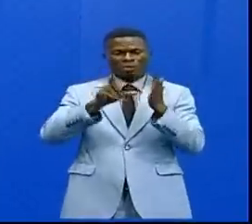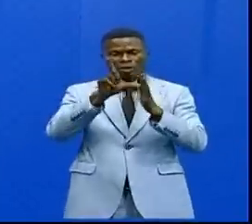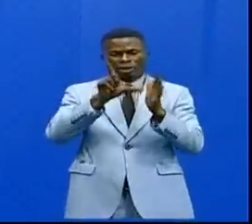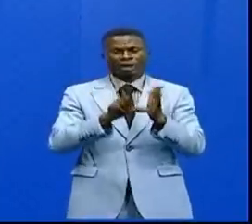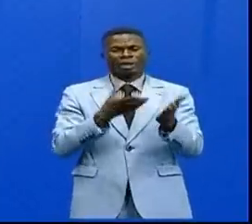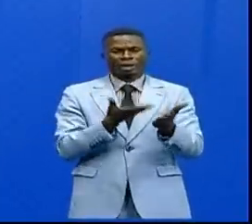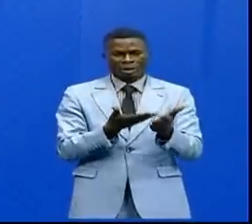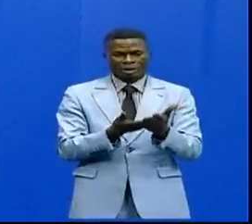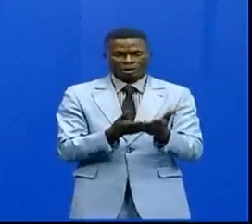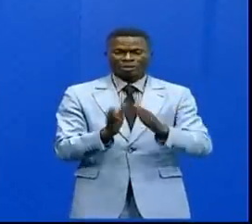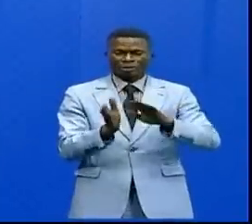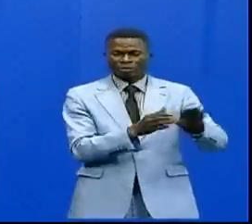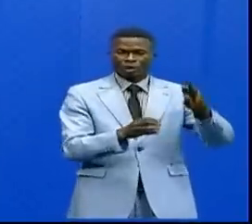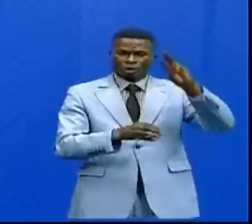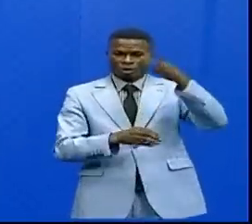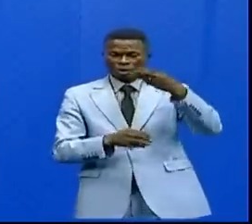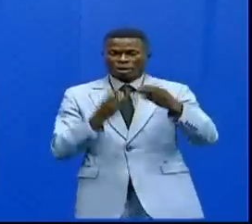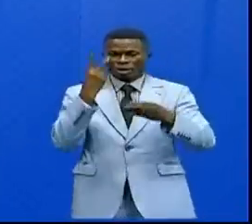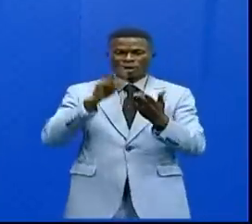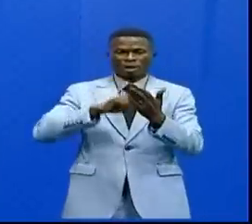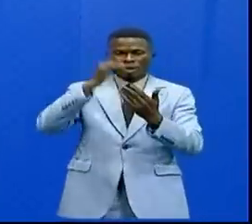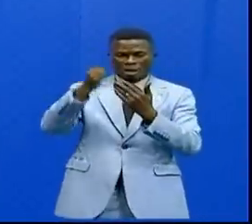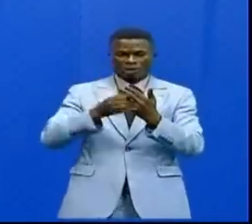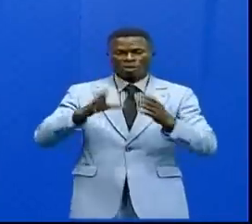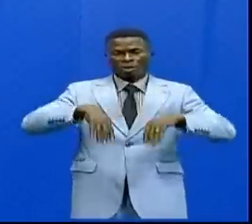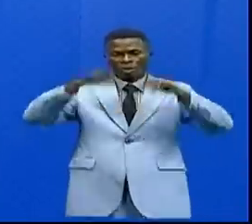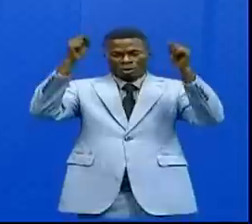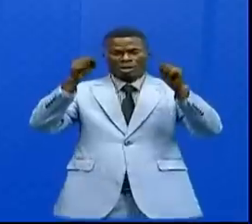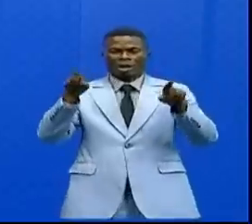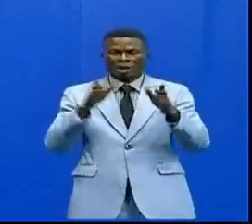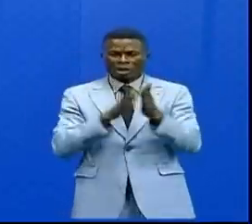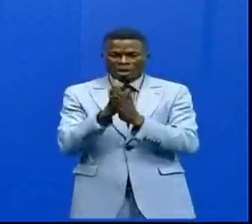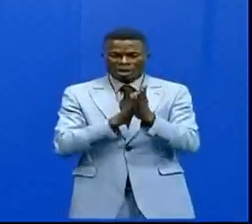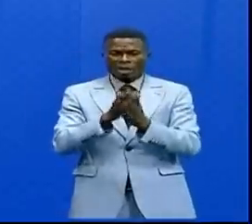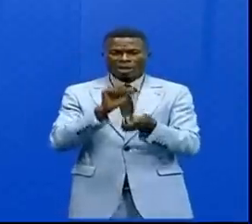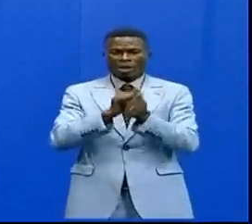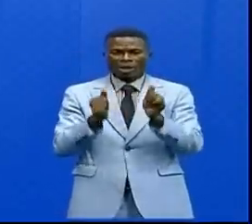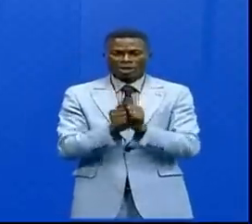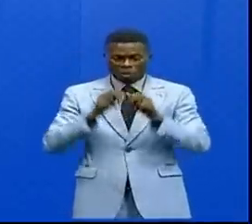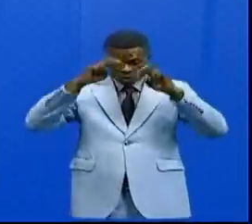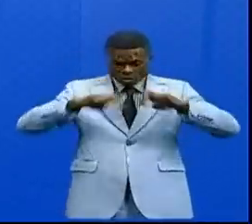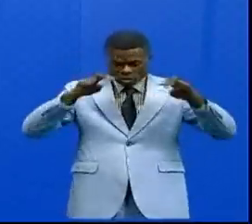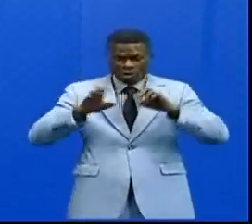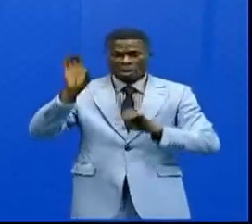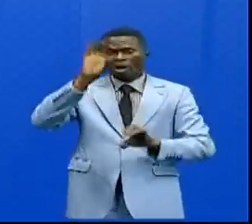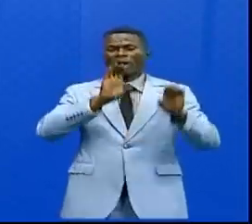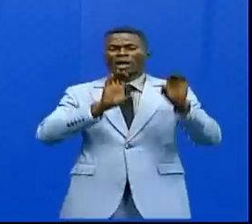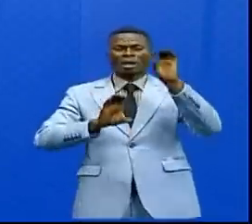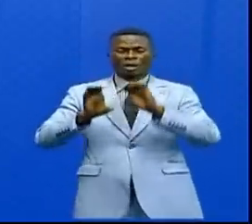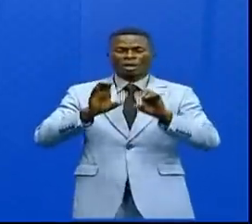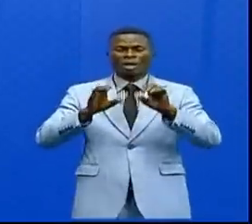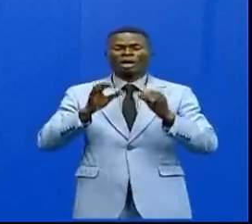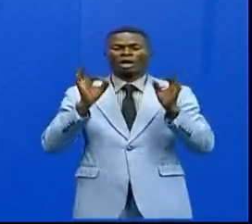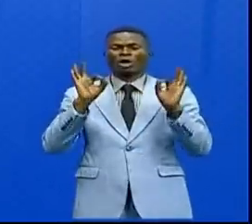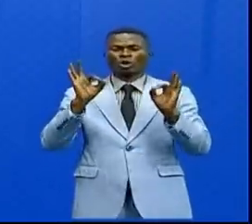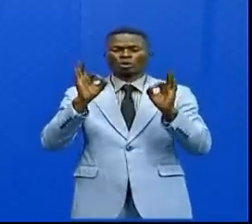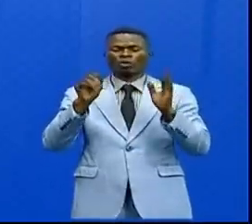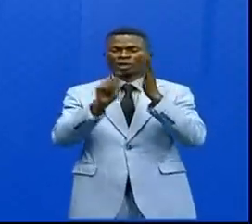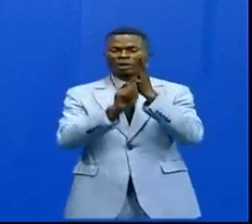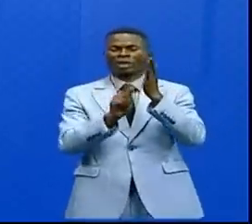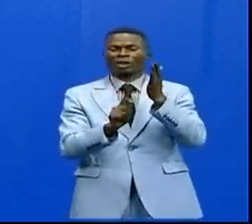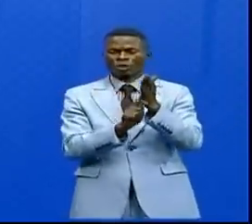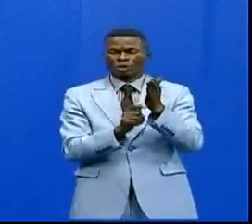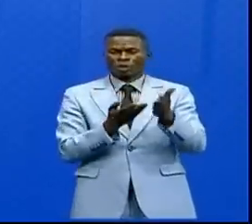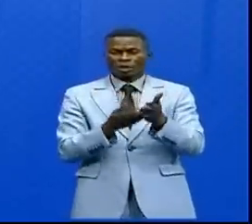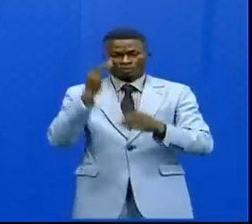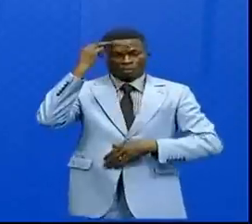texte. 3. Deux projets des ratifications relatifs au secteur de la recherche scientifique et innovation technologique.